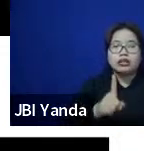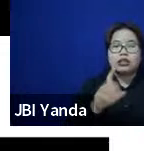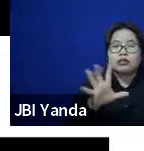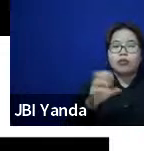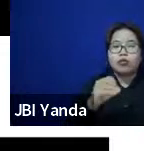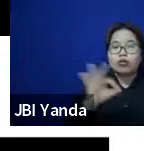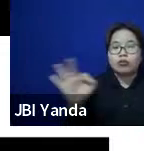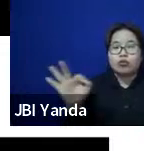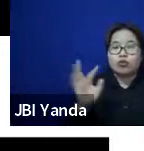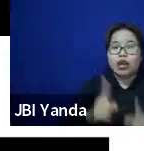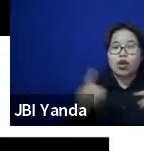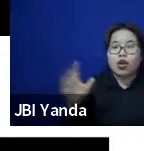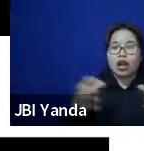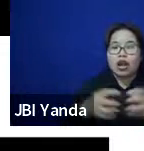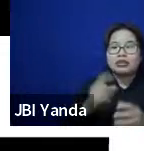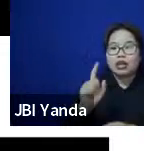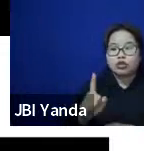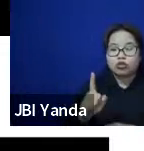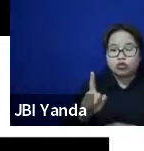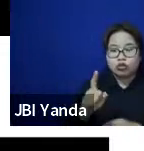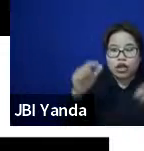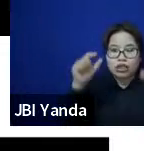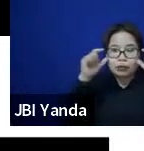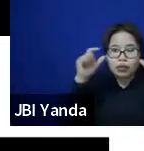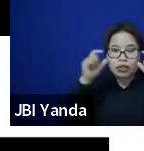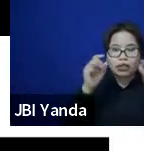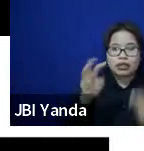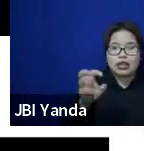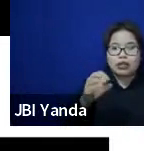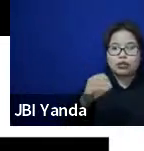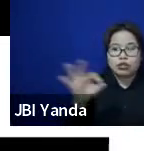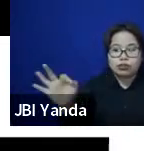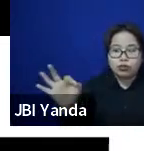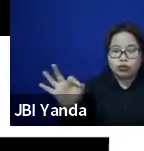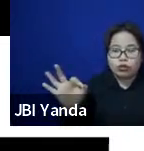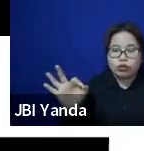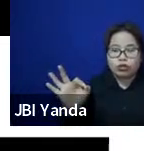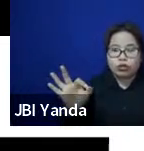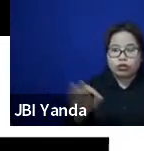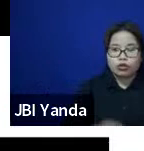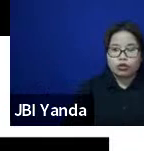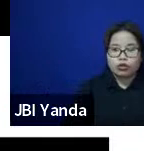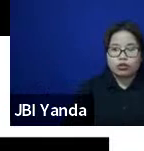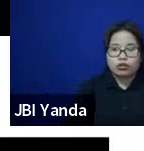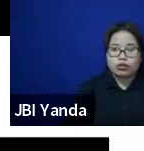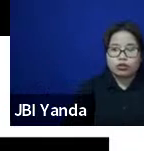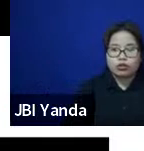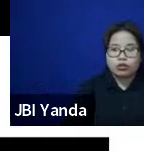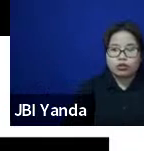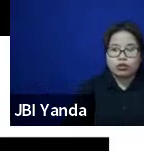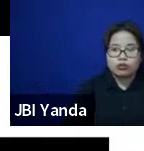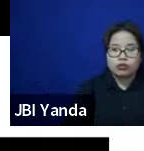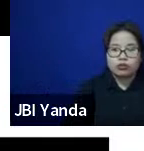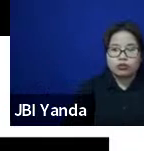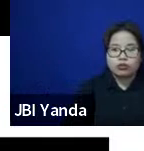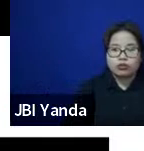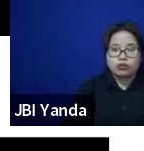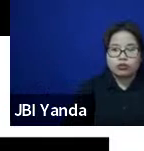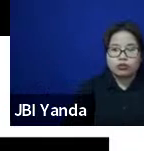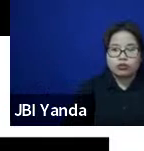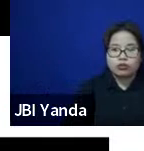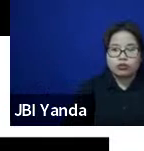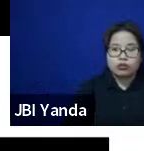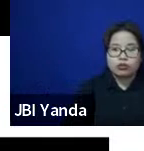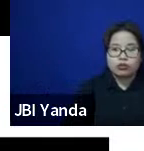kelas 1 kacamatanya 300.000 gitu kan. Terus belum lagi kalau kita melihat kacamata spesialisasi atau spesialistik yang